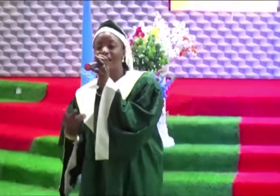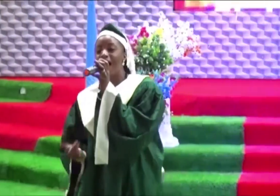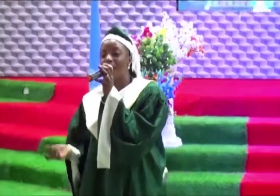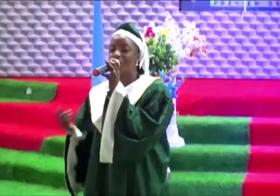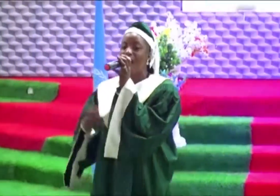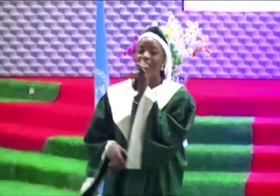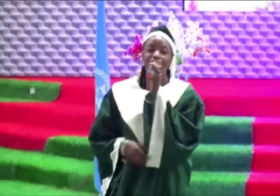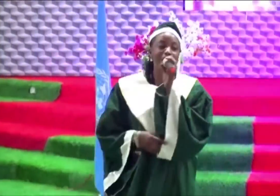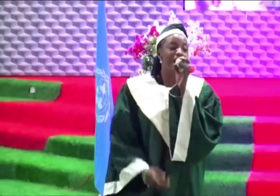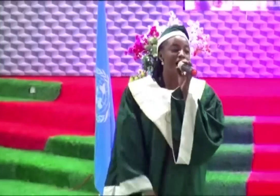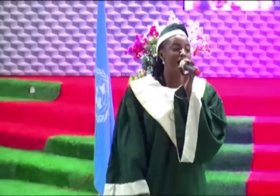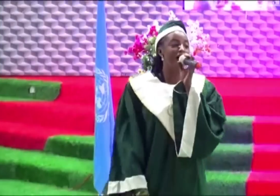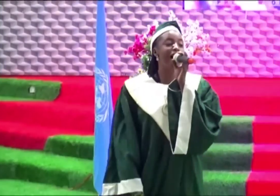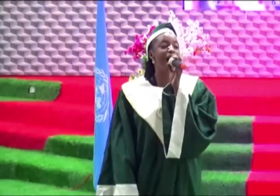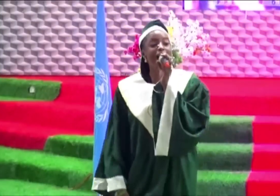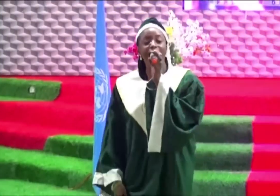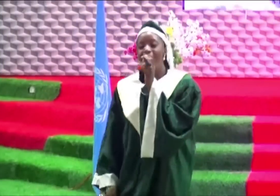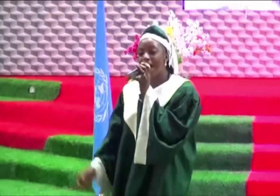kọjá àdúrà o.